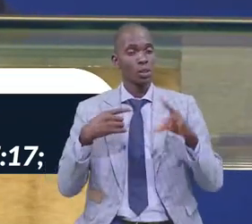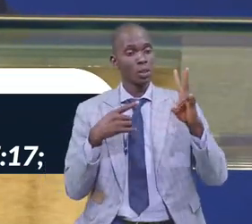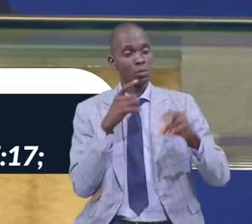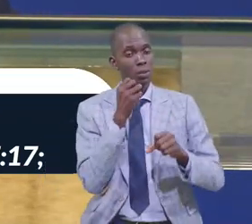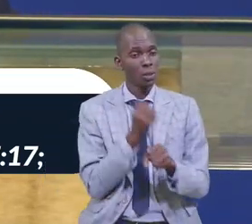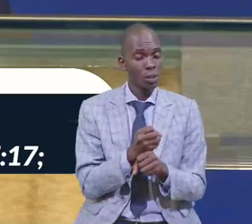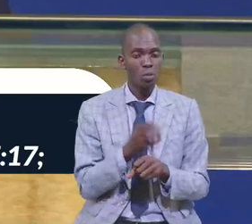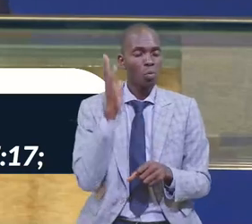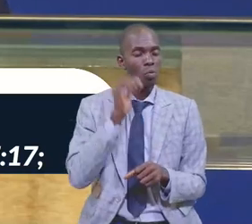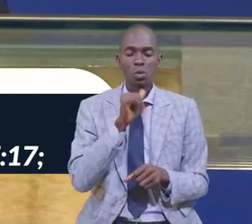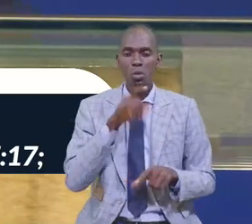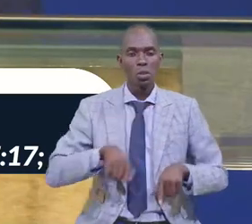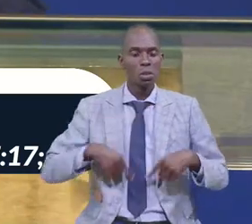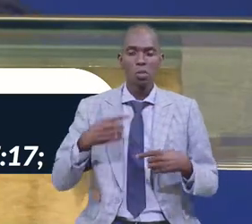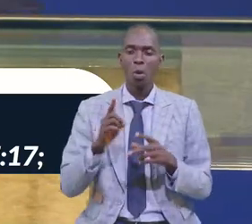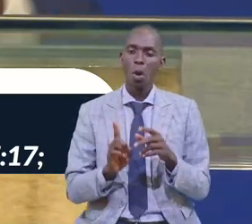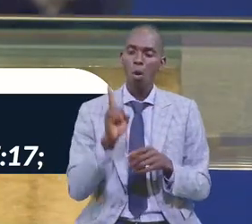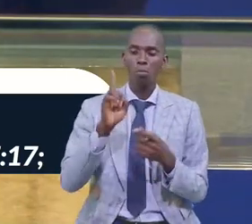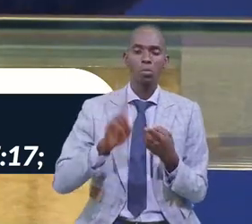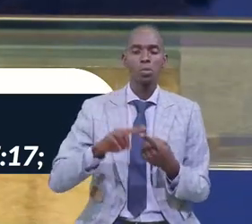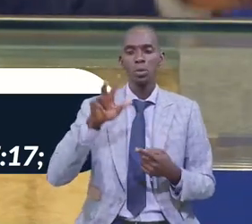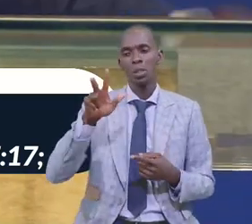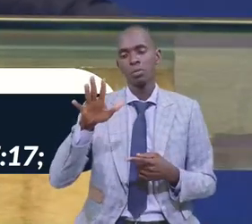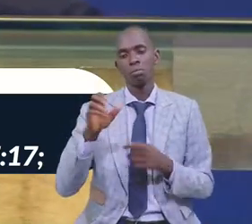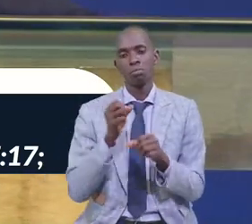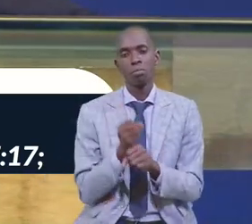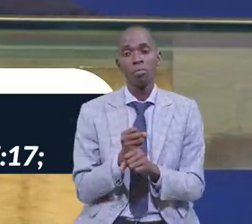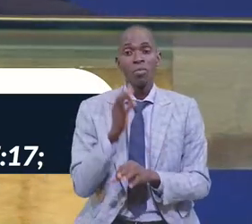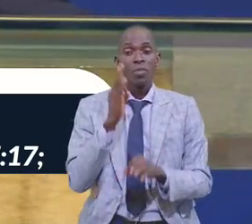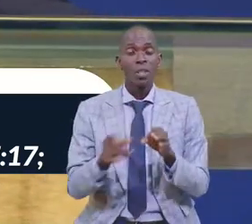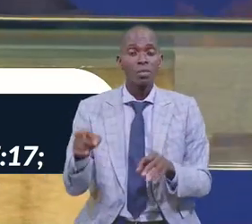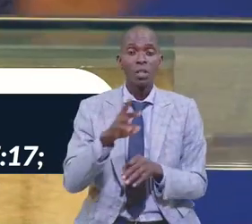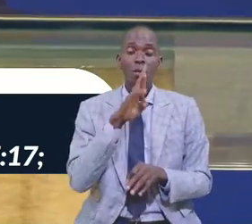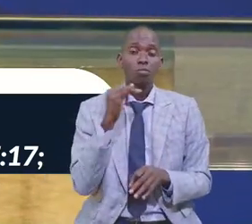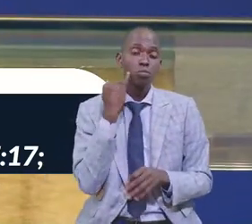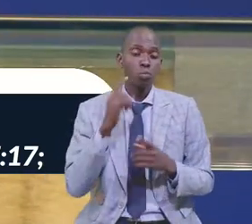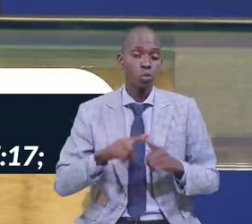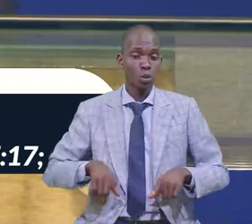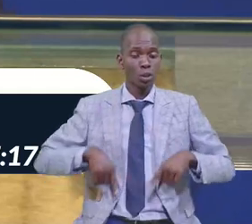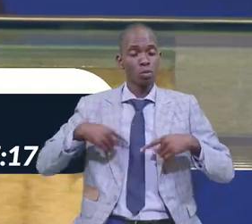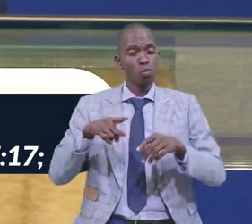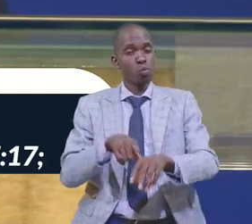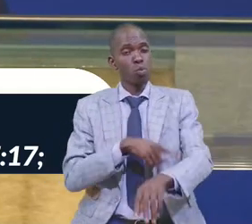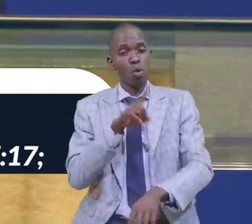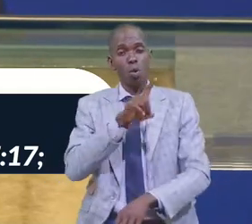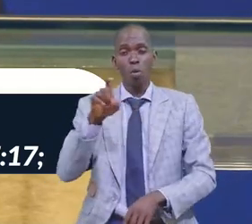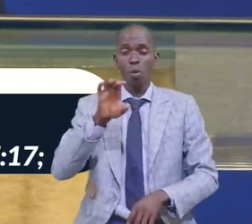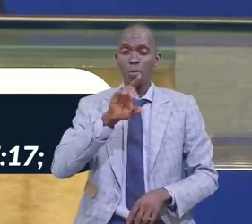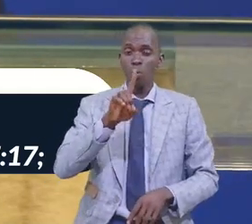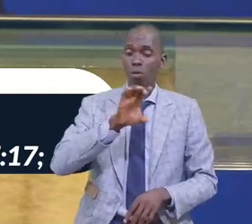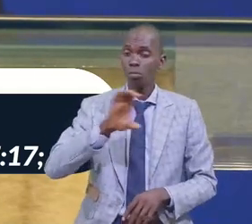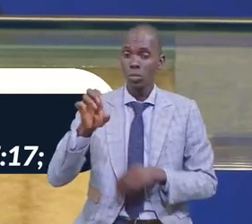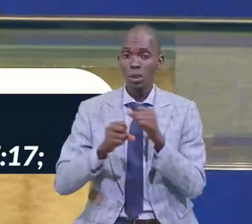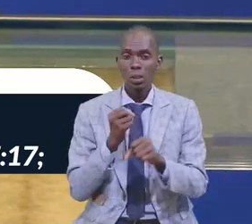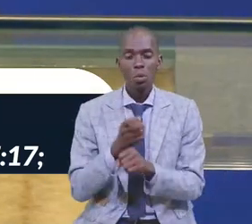ans, ils ne seraient même pas allés à 35 ans. S'ils devraient vivre à